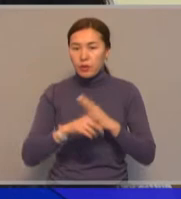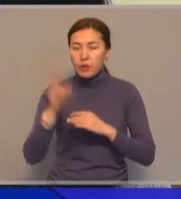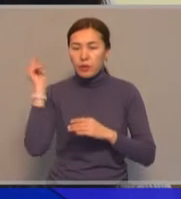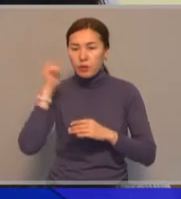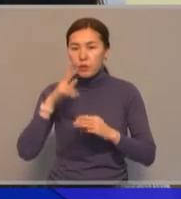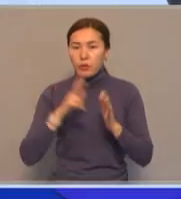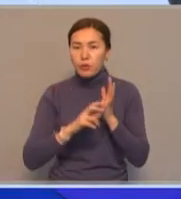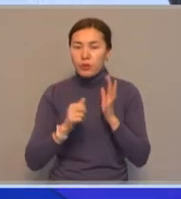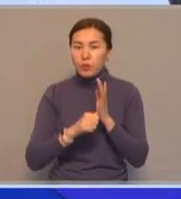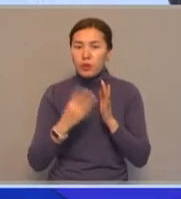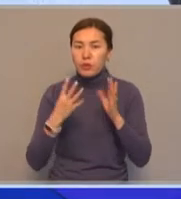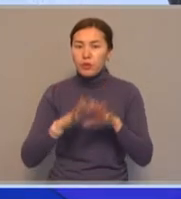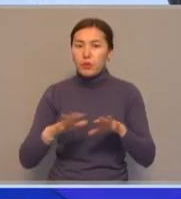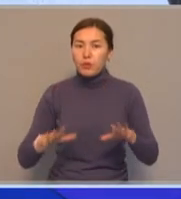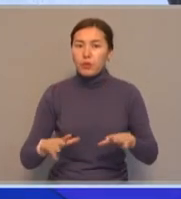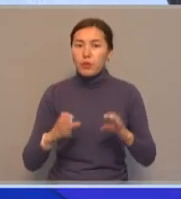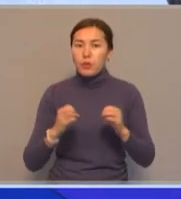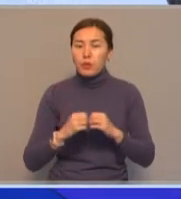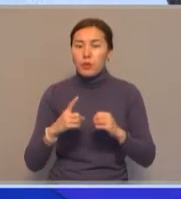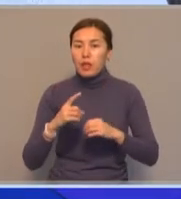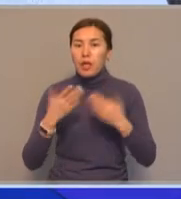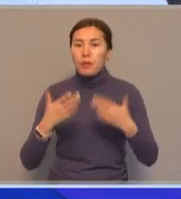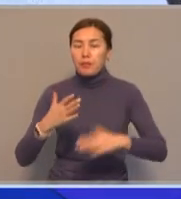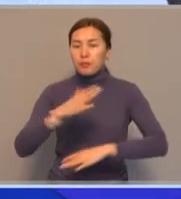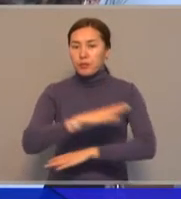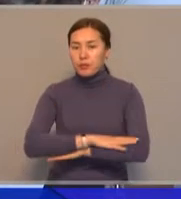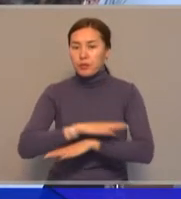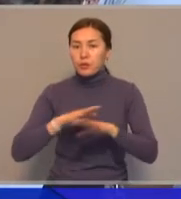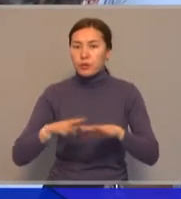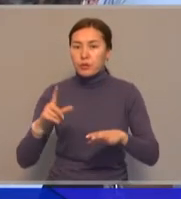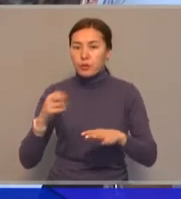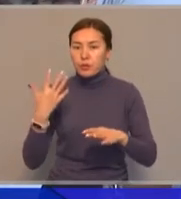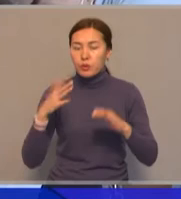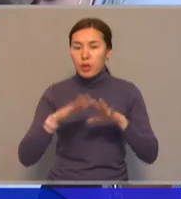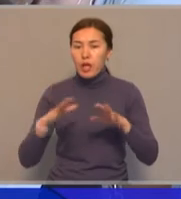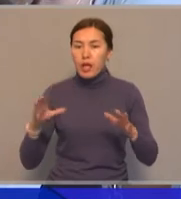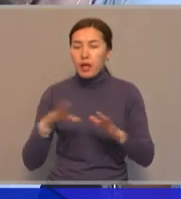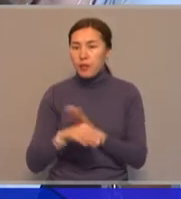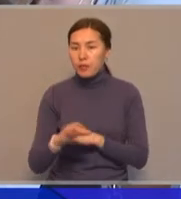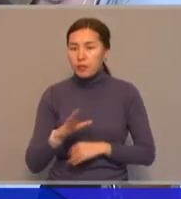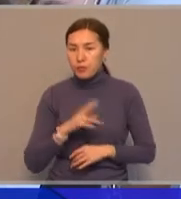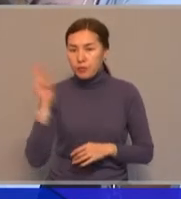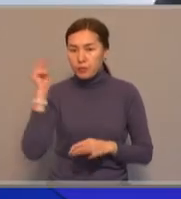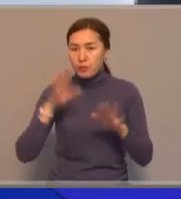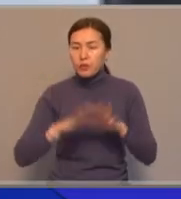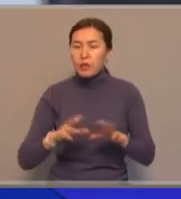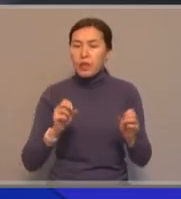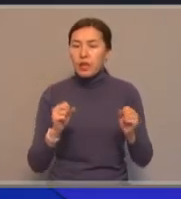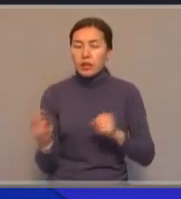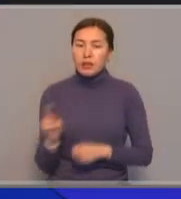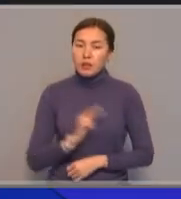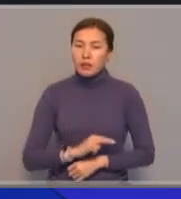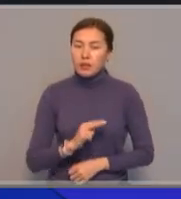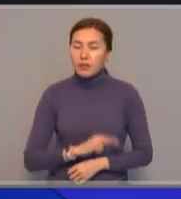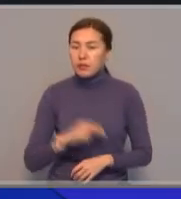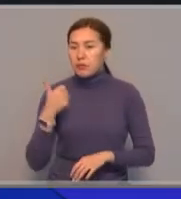жүрген 864 балаға 10-11-ші бітіруші сынып оқушыларынан 150 оқушы қосылған. Білім ұясында сақтық шаралары